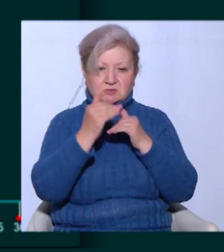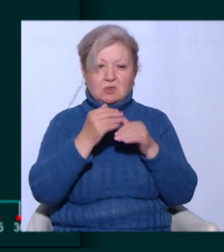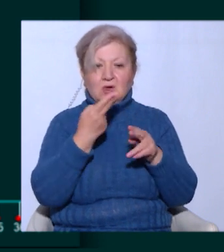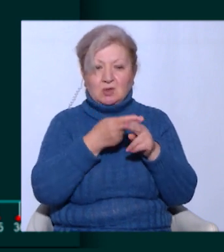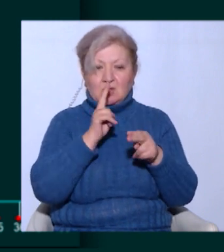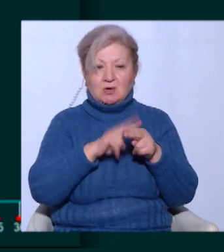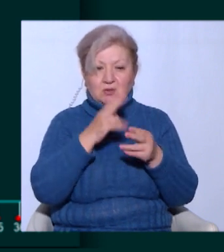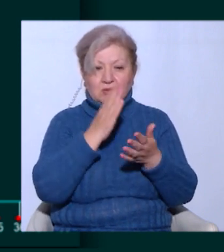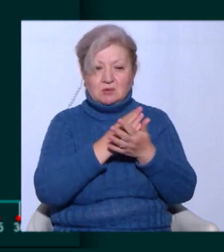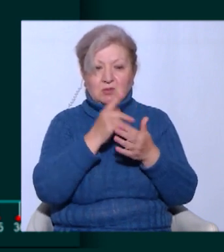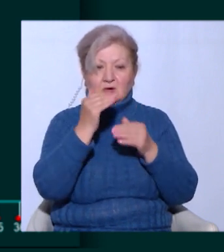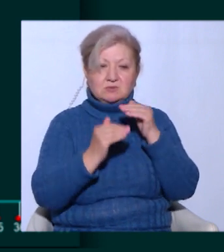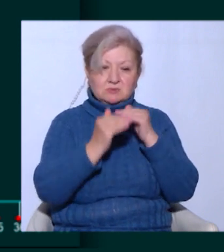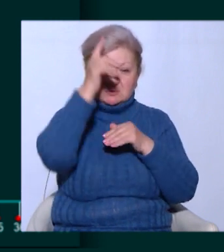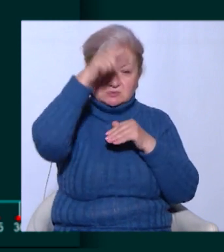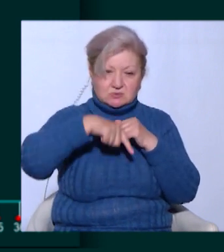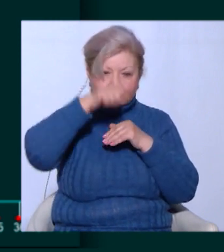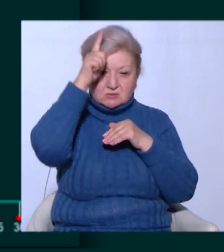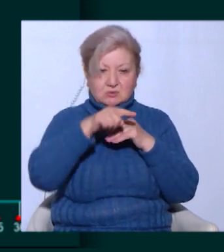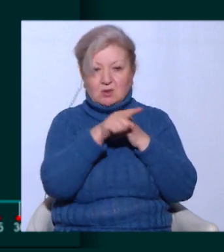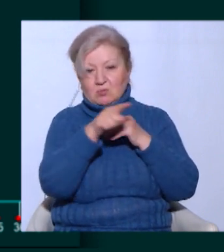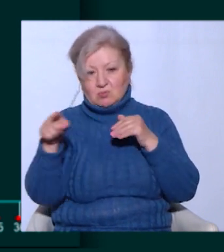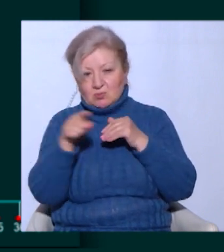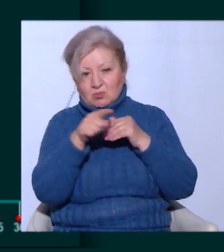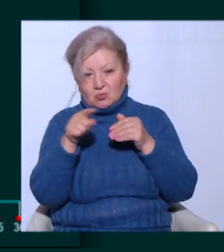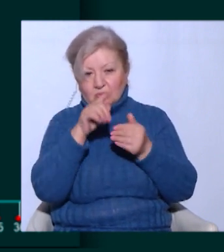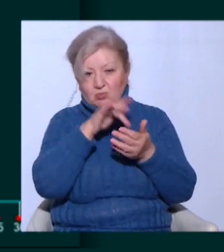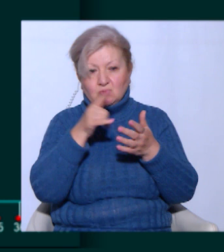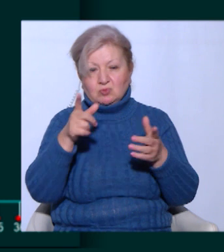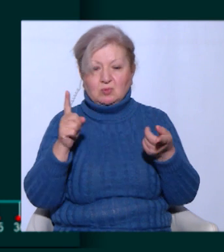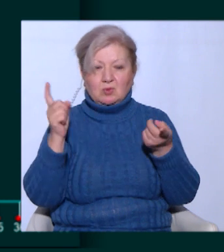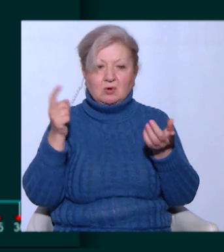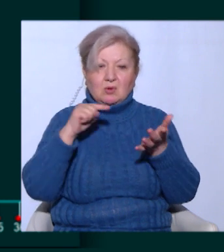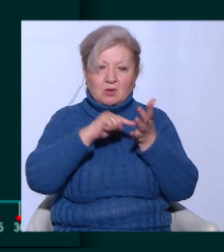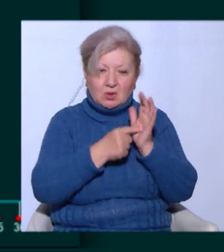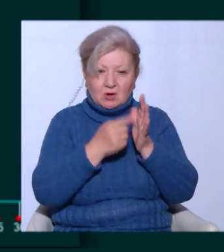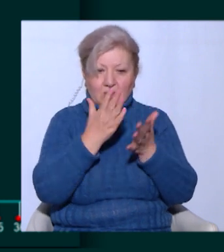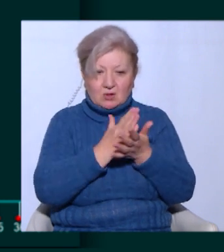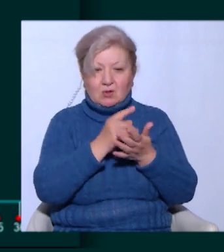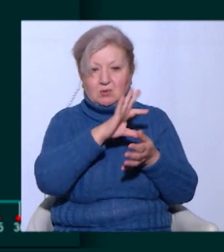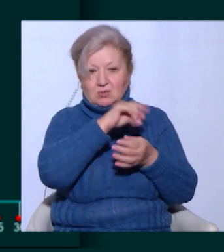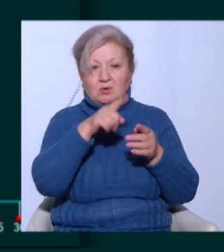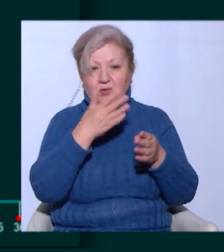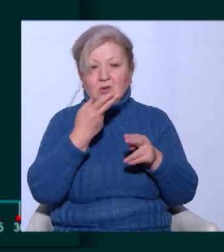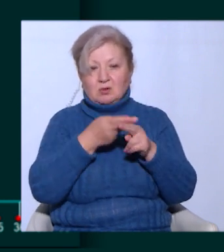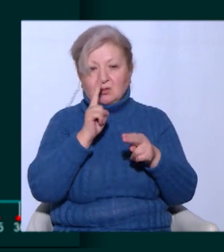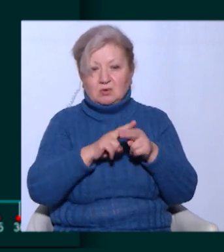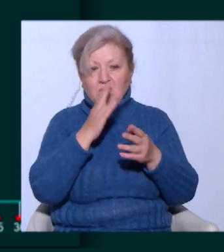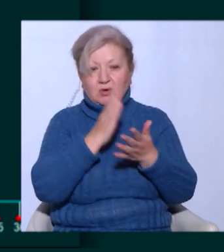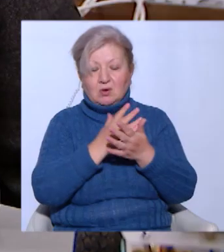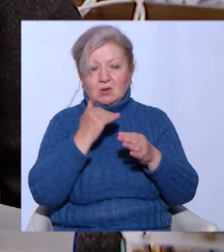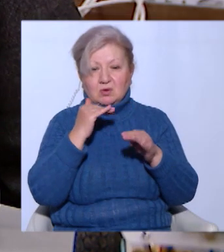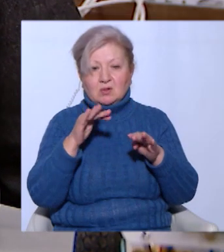წარმოადგენს სიმაღლეს. გამოდის რომ ფუძის და სიმაღლის ნამრავლი რა არის? ფუძის და სიმაღლის ნამრავლი არის მართკუთხედის ფართობი. მაშინ სადამე